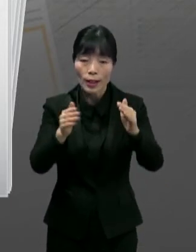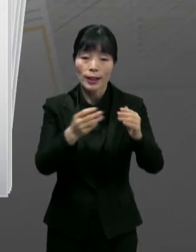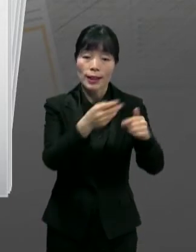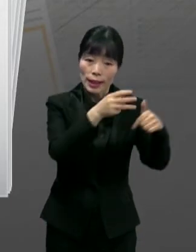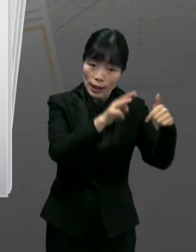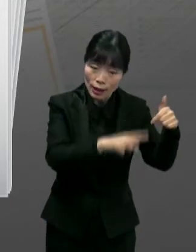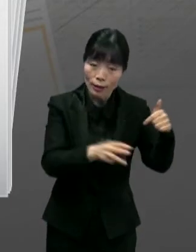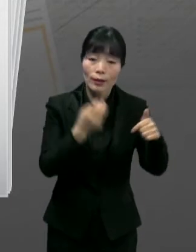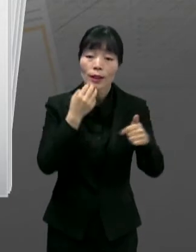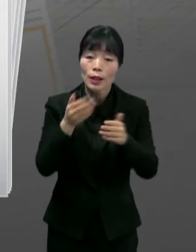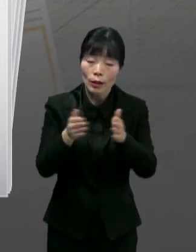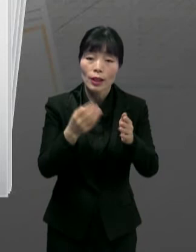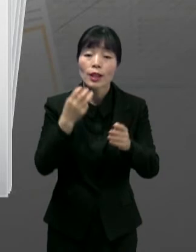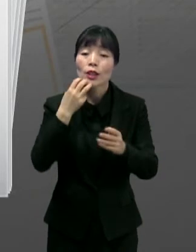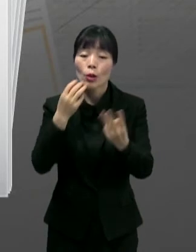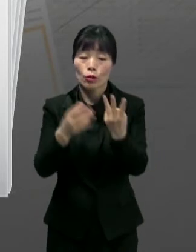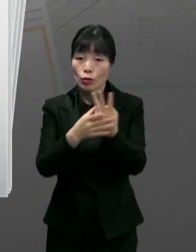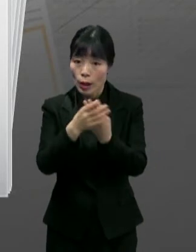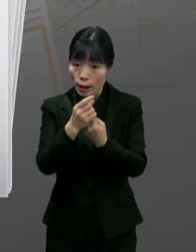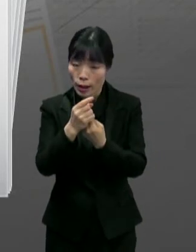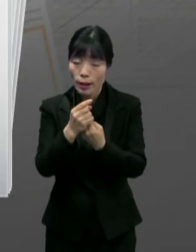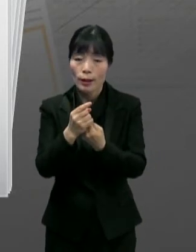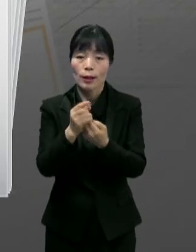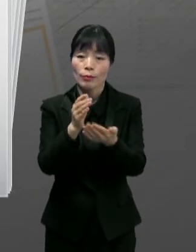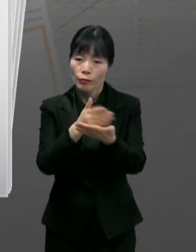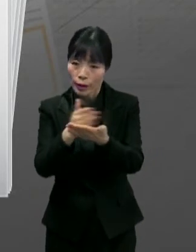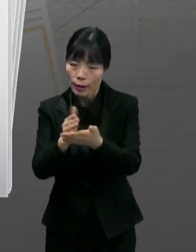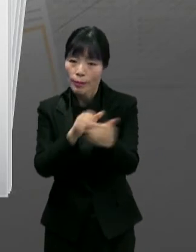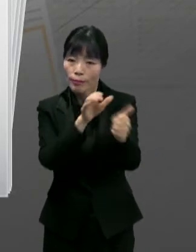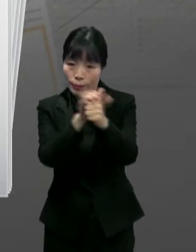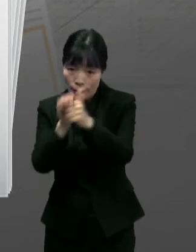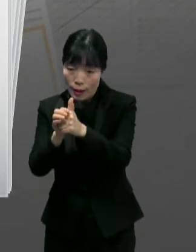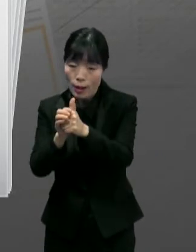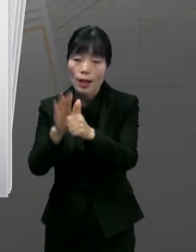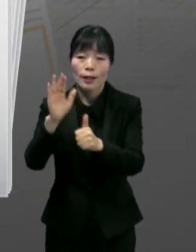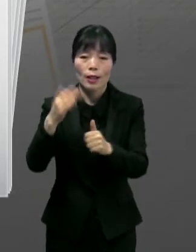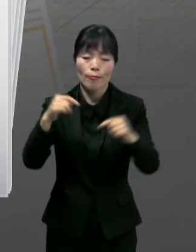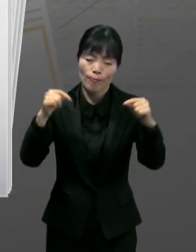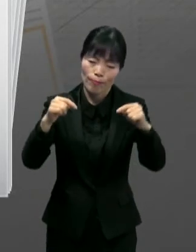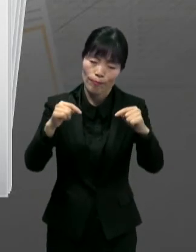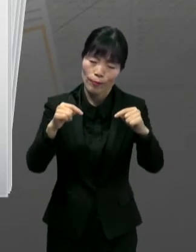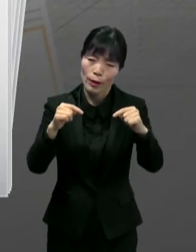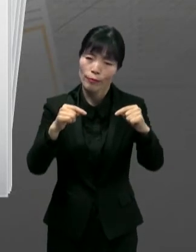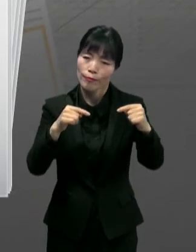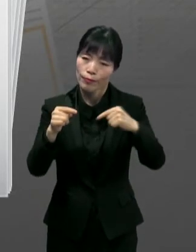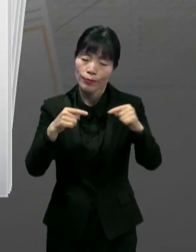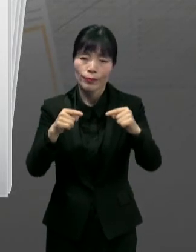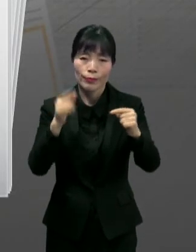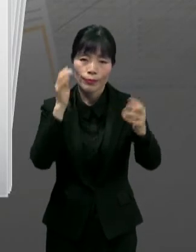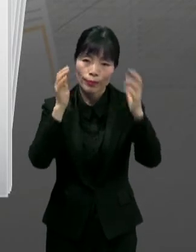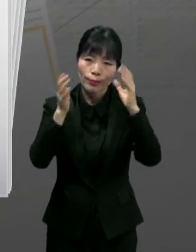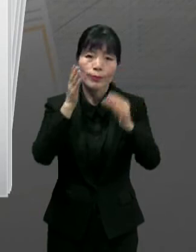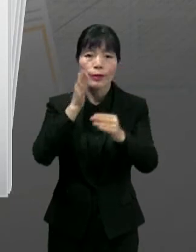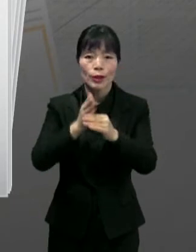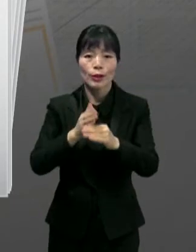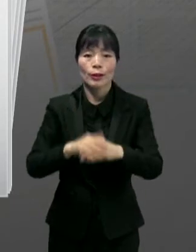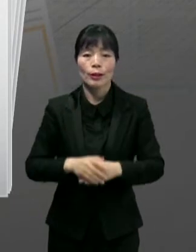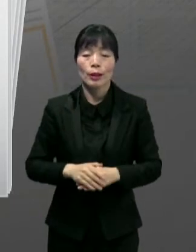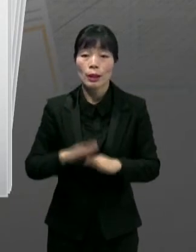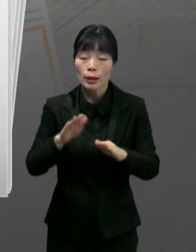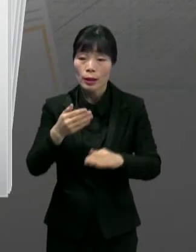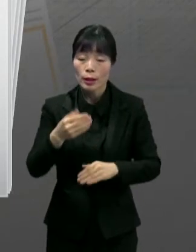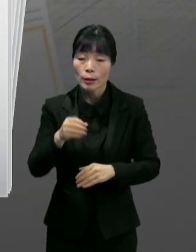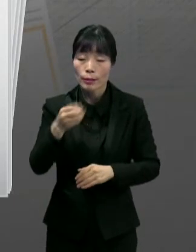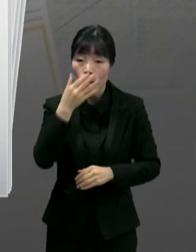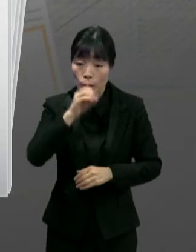경기, 서울 등 3개 시도가 분담해야 한다는 입장이어서 협상에 난항이 예상된다고 전했습니다. 제1 매립장은